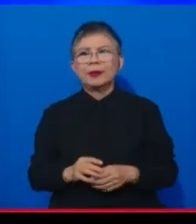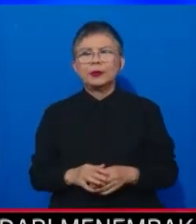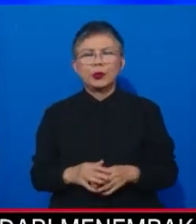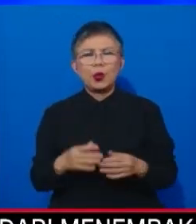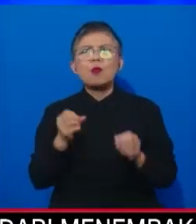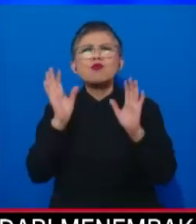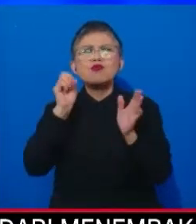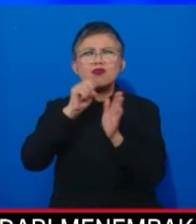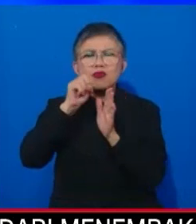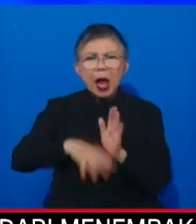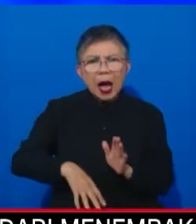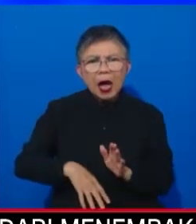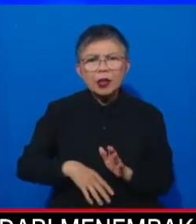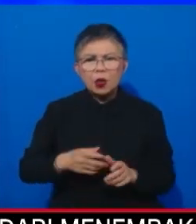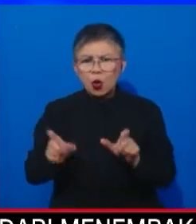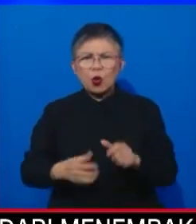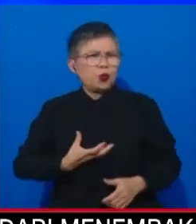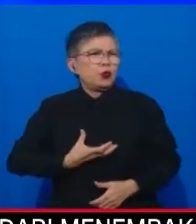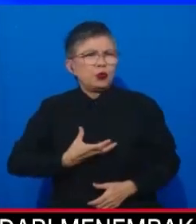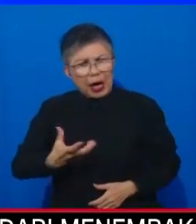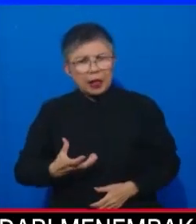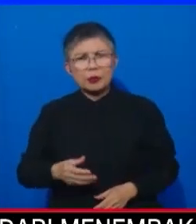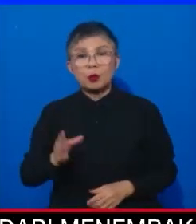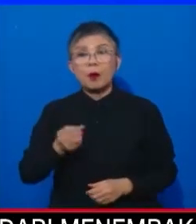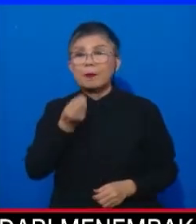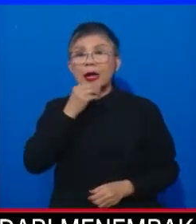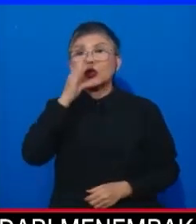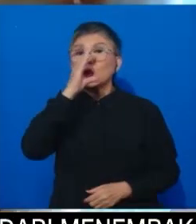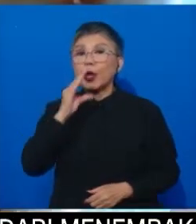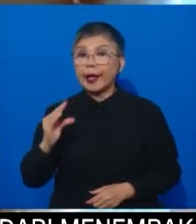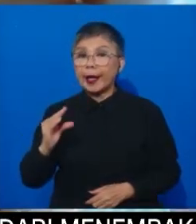dan murah menjadi kudapan favorit warga di sore hari.